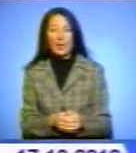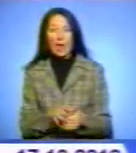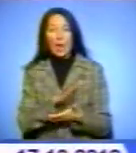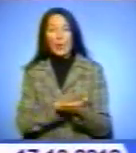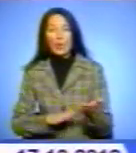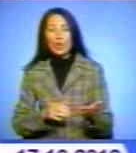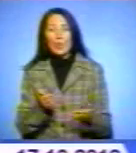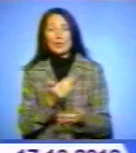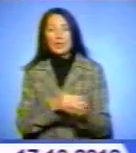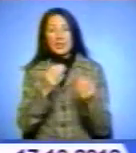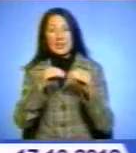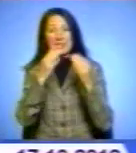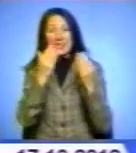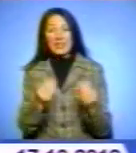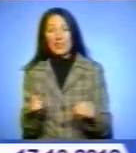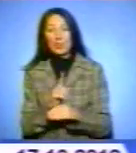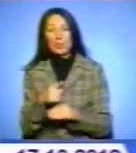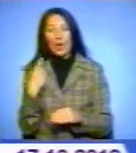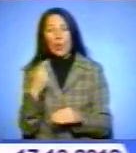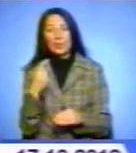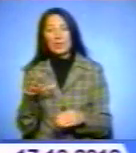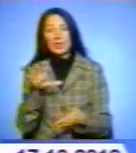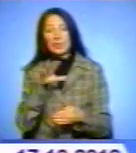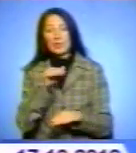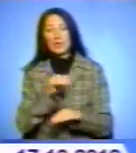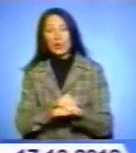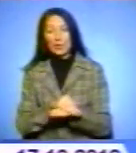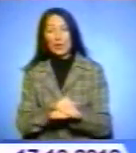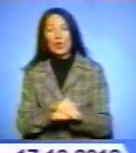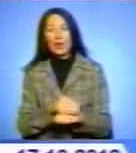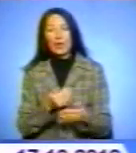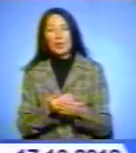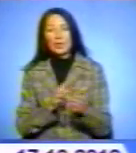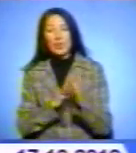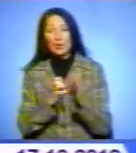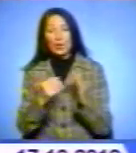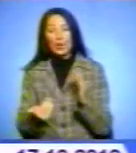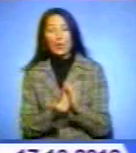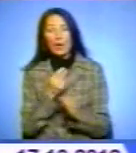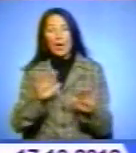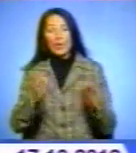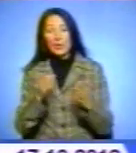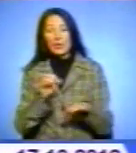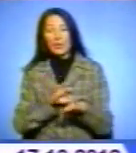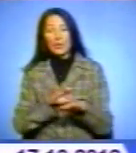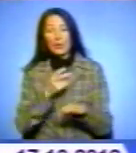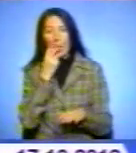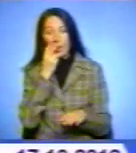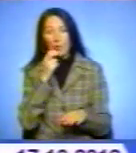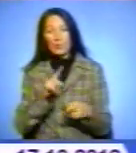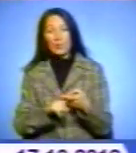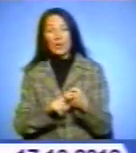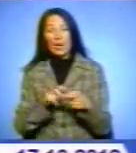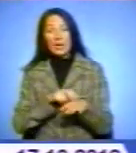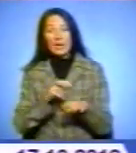Протягом останніх 10 днів в Тернопільській області зафіксували понад 900 нових випадків захворювання на грип. Епідеміологи кажуть, що